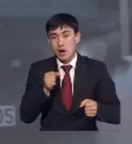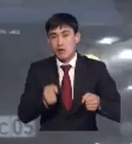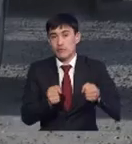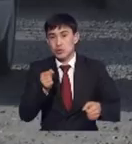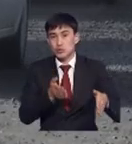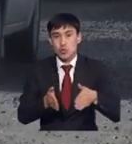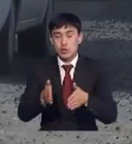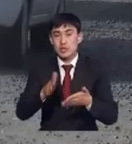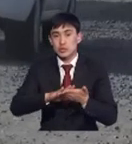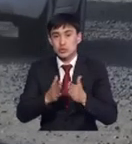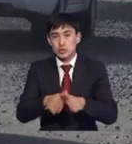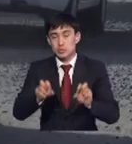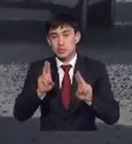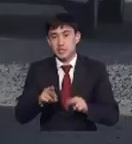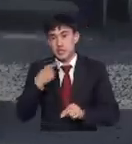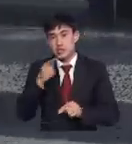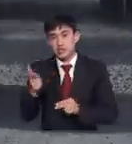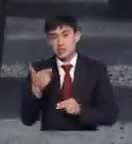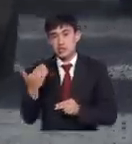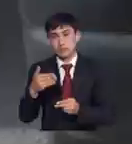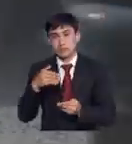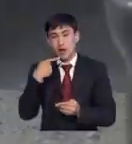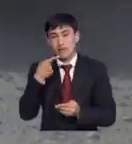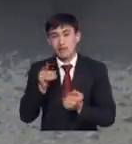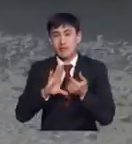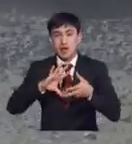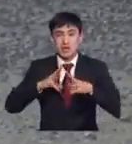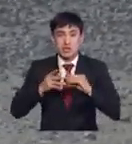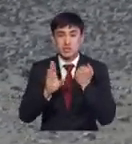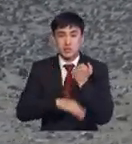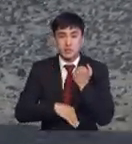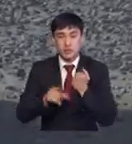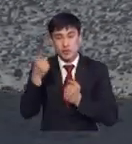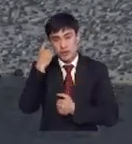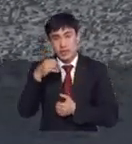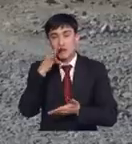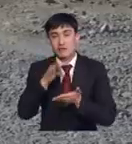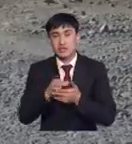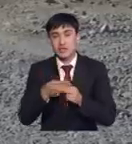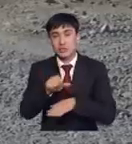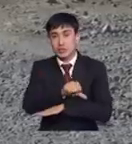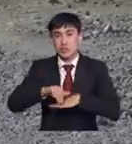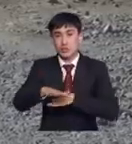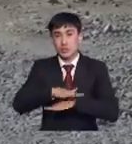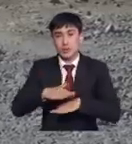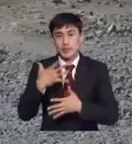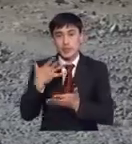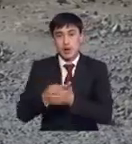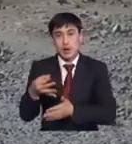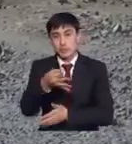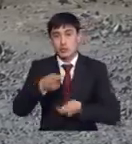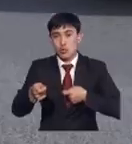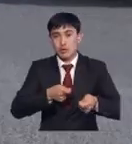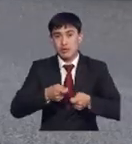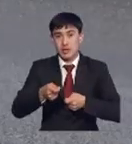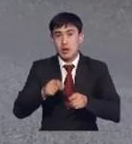данной ситуации специалисты ссылаются друг на друга. Однако в конечном итоге выяснилось, что ответственным за эту территорию все же является областное